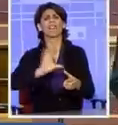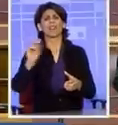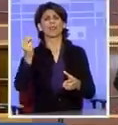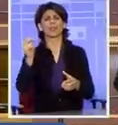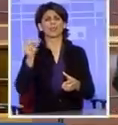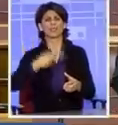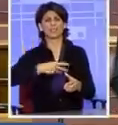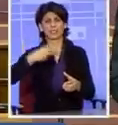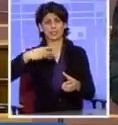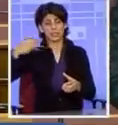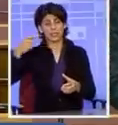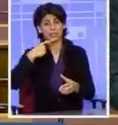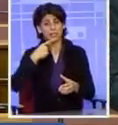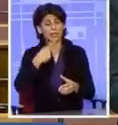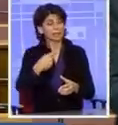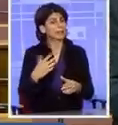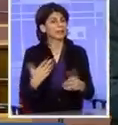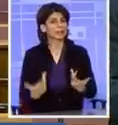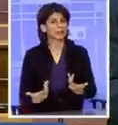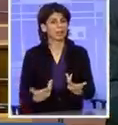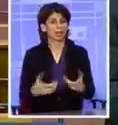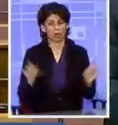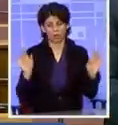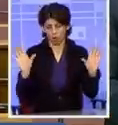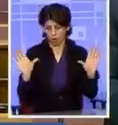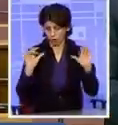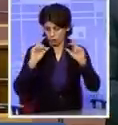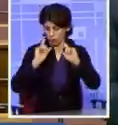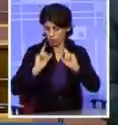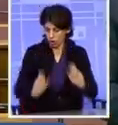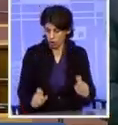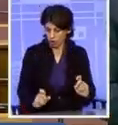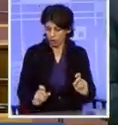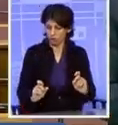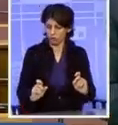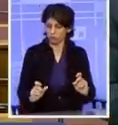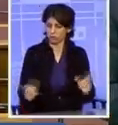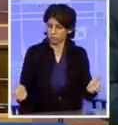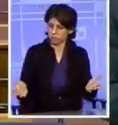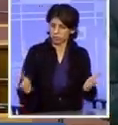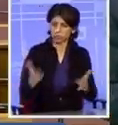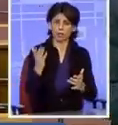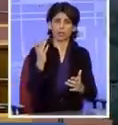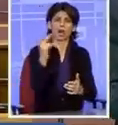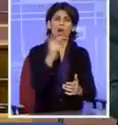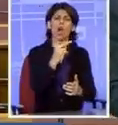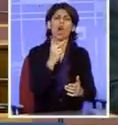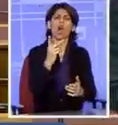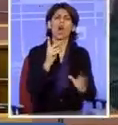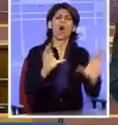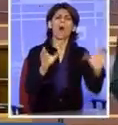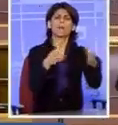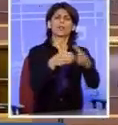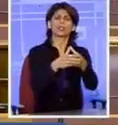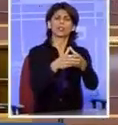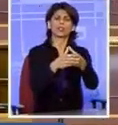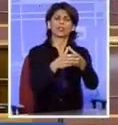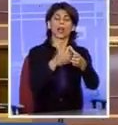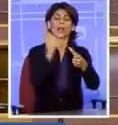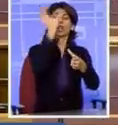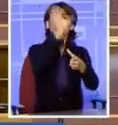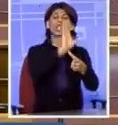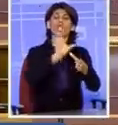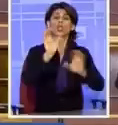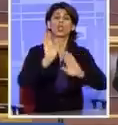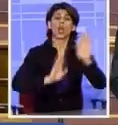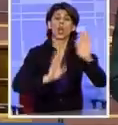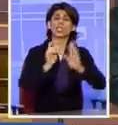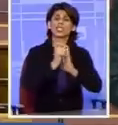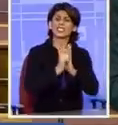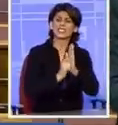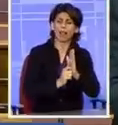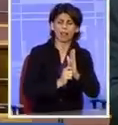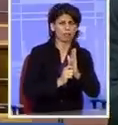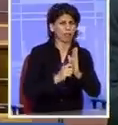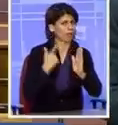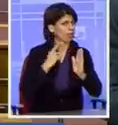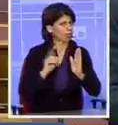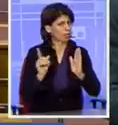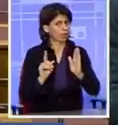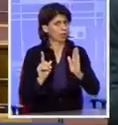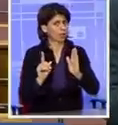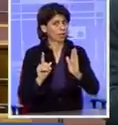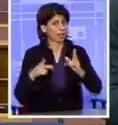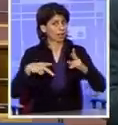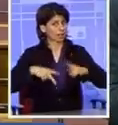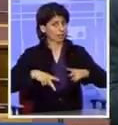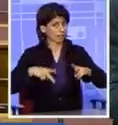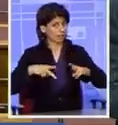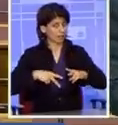υπάρχει καμία υποχρέωση ή παρότρινση από την Κομισιόν ή τη Eurostat, η κυβέρνηση ελληνική